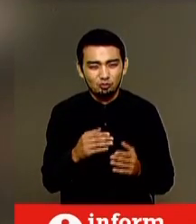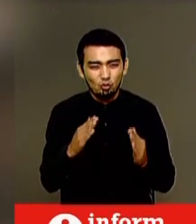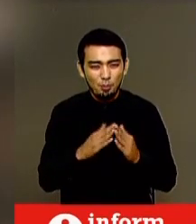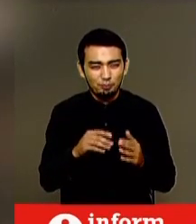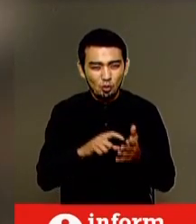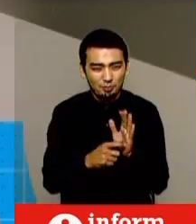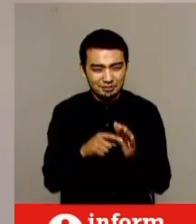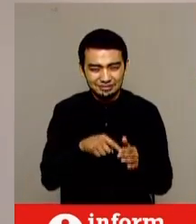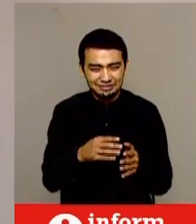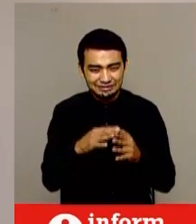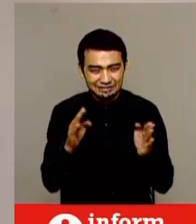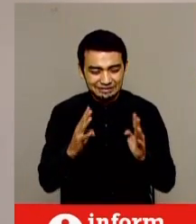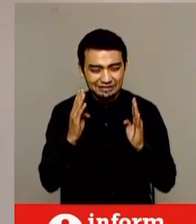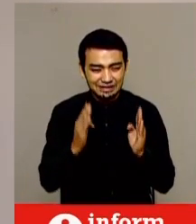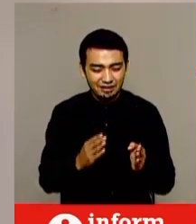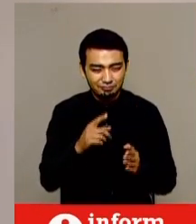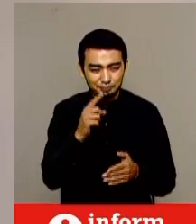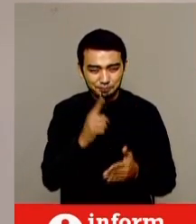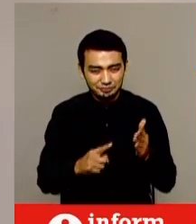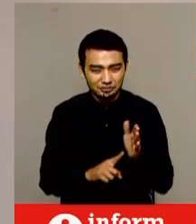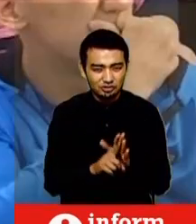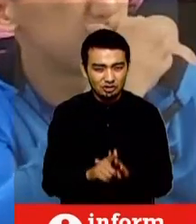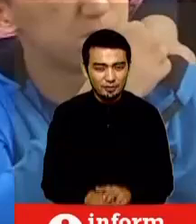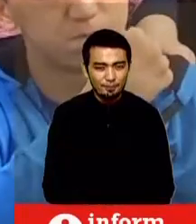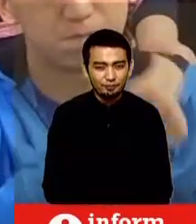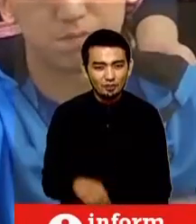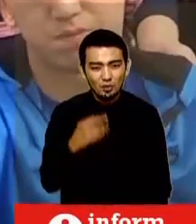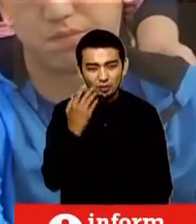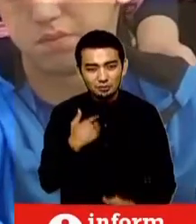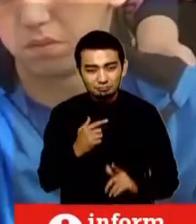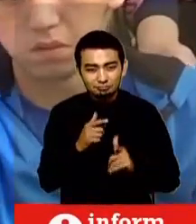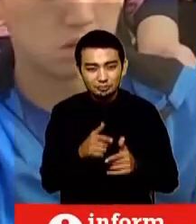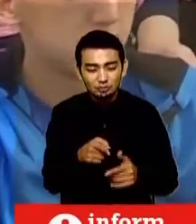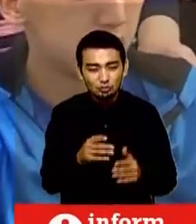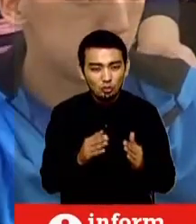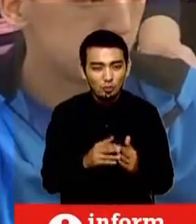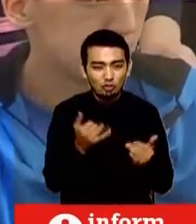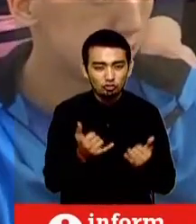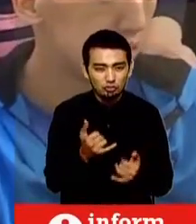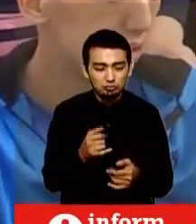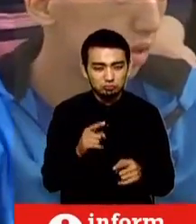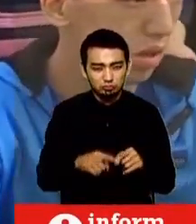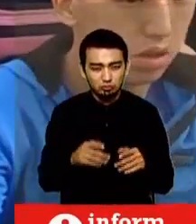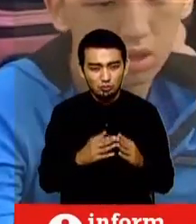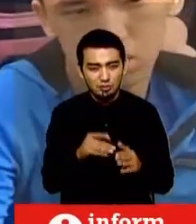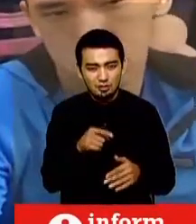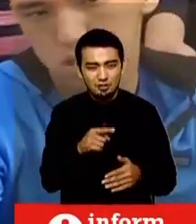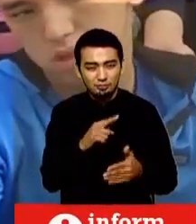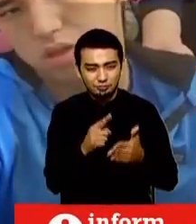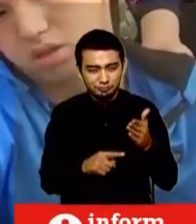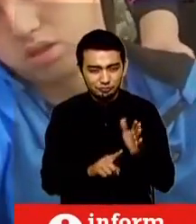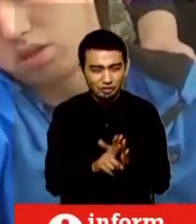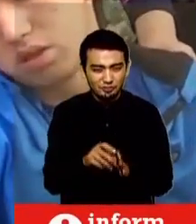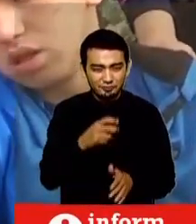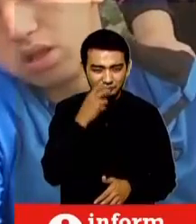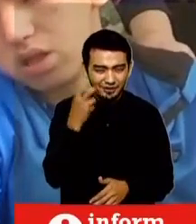этот бассейн построили, тогда, когда мы уже въехали в эти дома. Сейчас дают осадки эти бассейны,